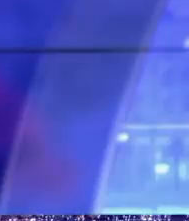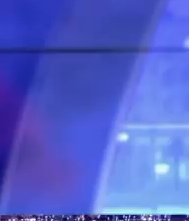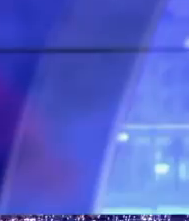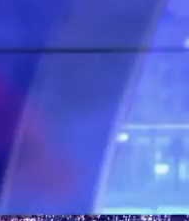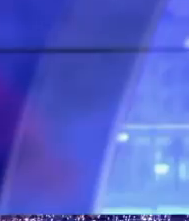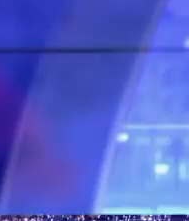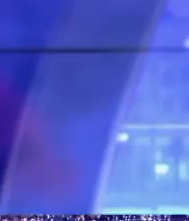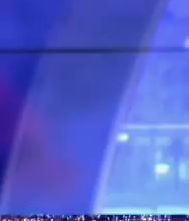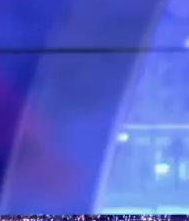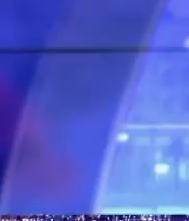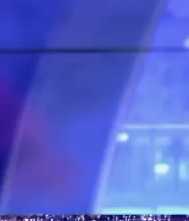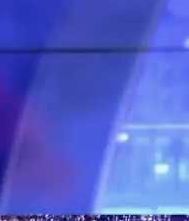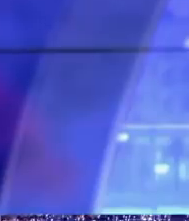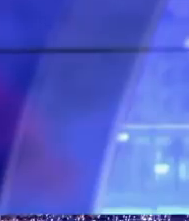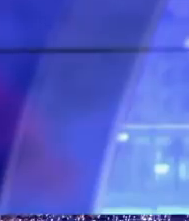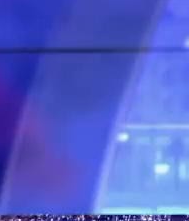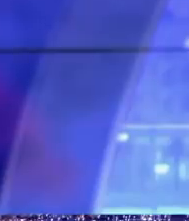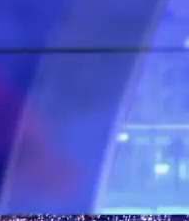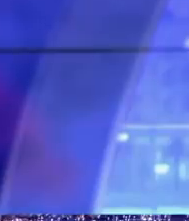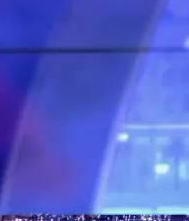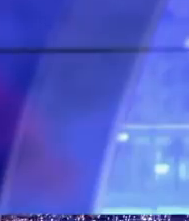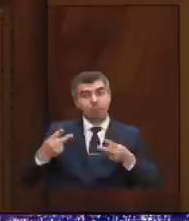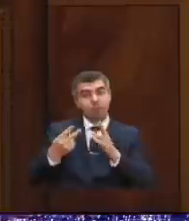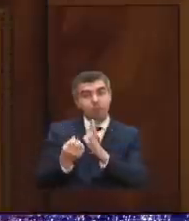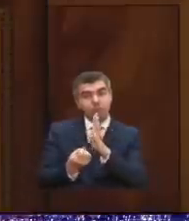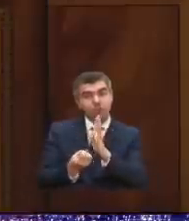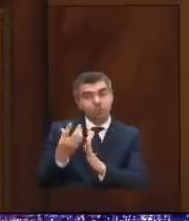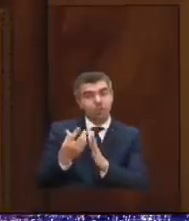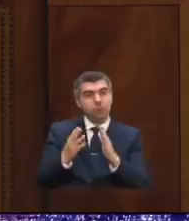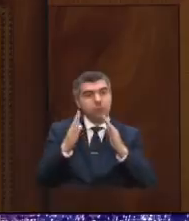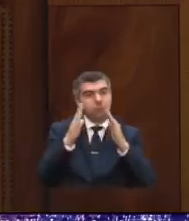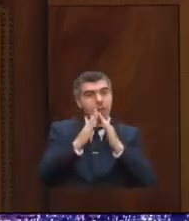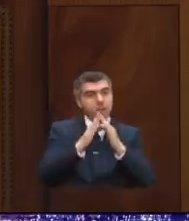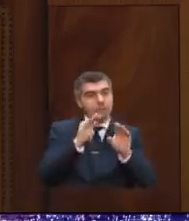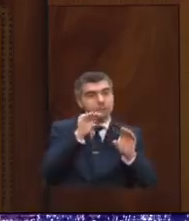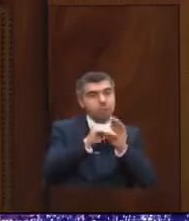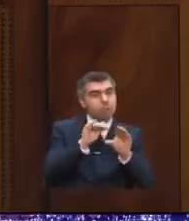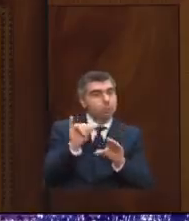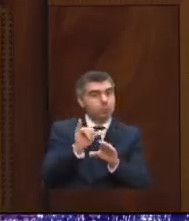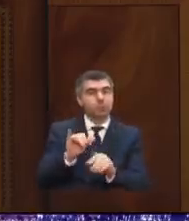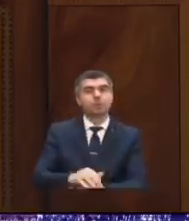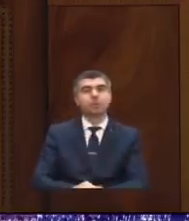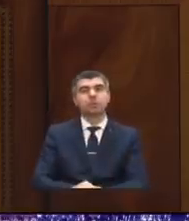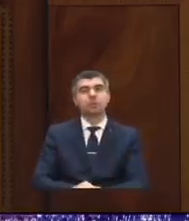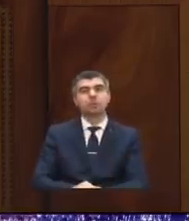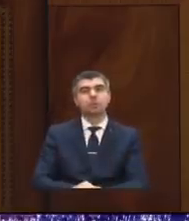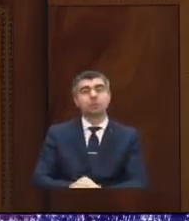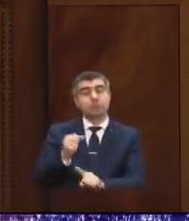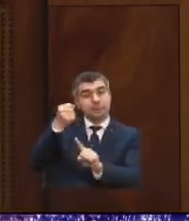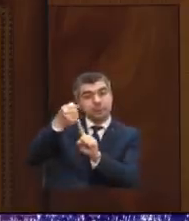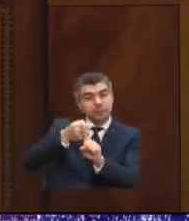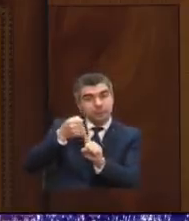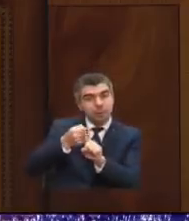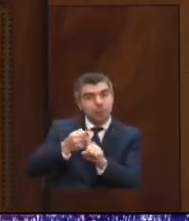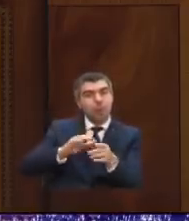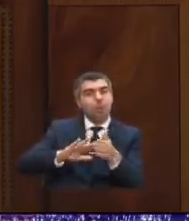طيب اوكي. بصفه عامه يعني، لاننا احنا كنا ثمانيه مع الاس امير كنا كنقوموا بالتكرير، كانت طيب كتريحنا الامور شويه، الان كنضطروا كتزاد